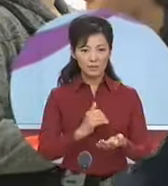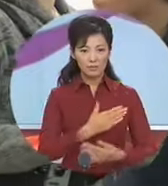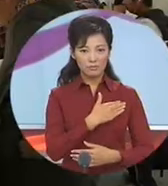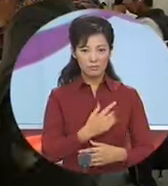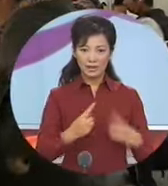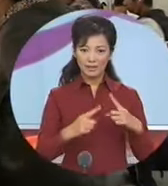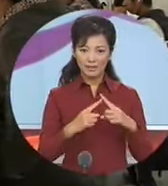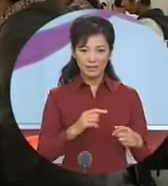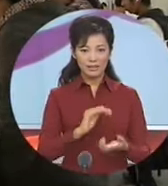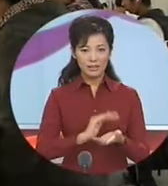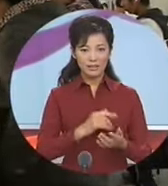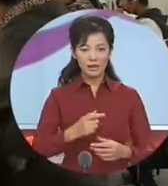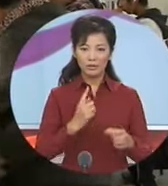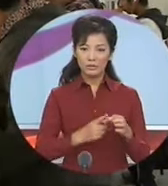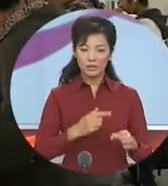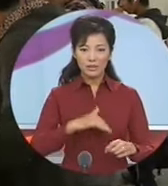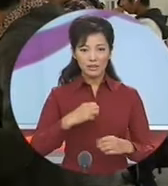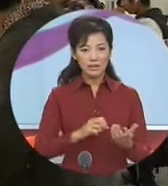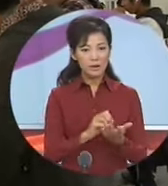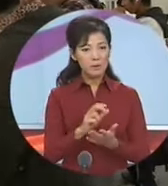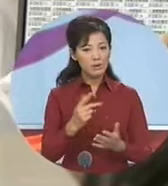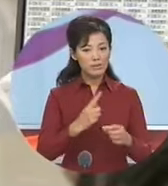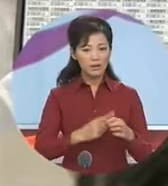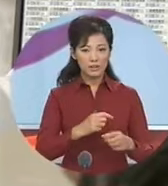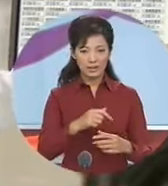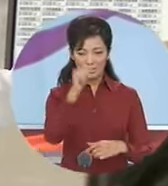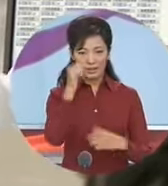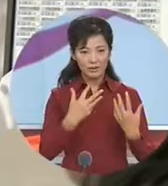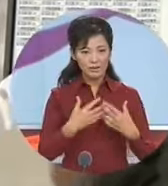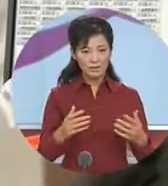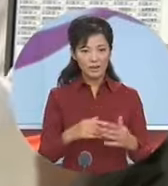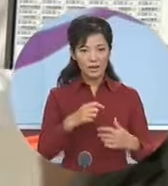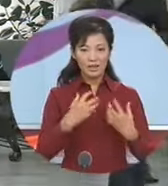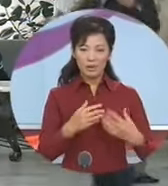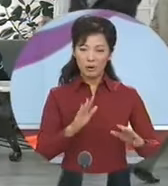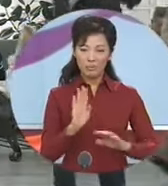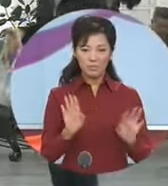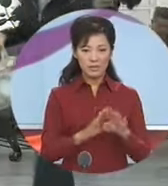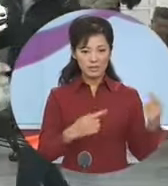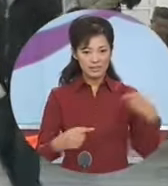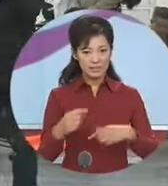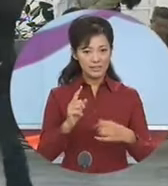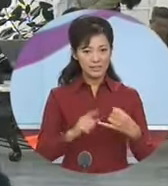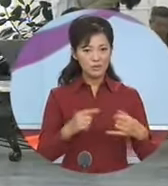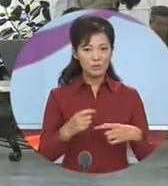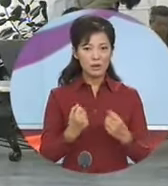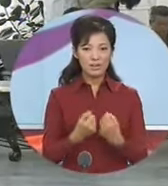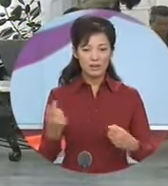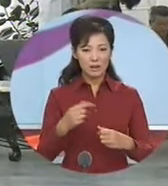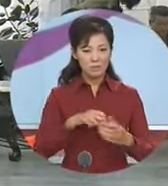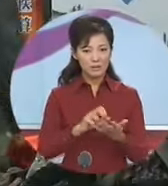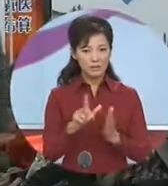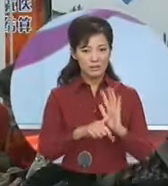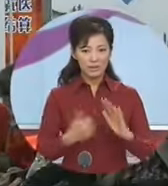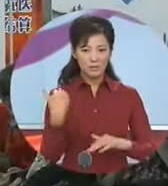个人应负担的医疗费用，应报销的医疗费用由医疗机构与医保部门直接结算，参保人员医疗费报销时间